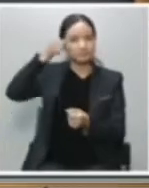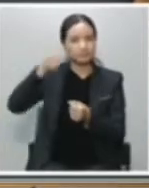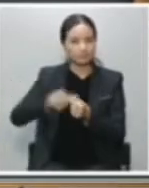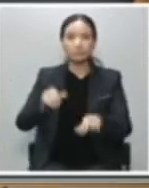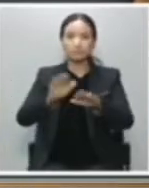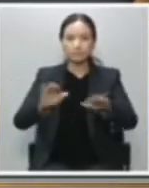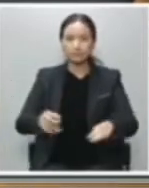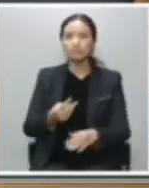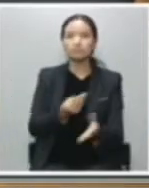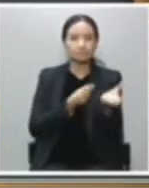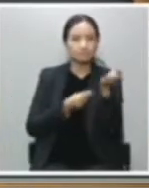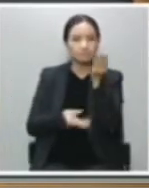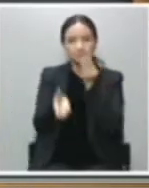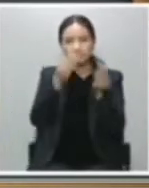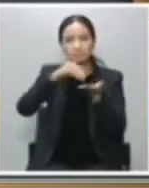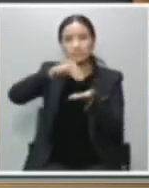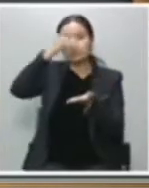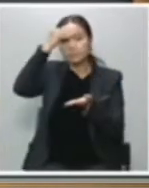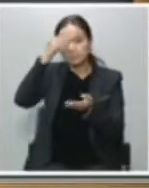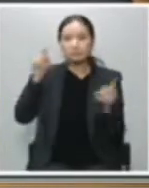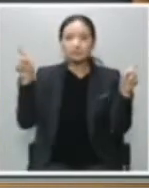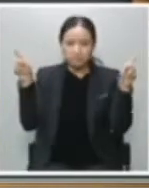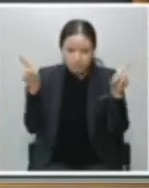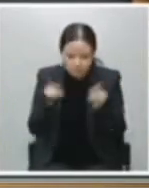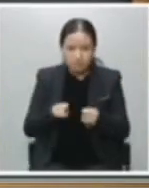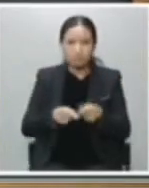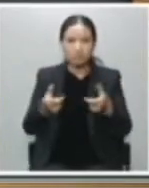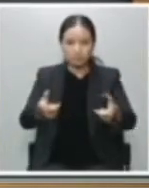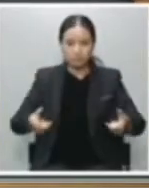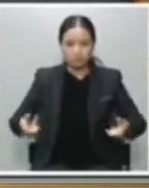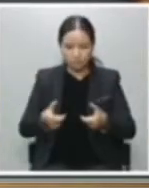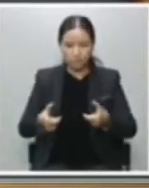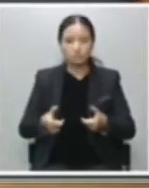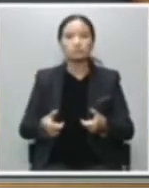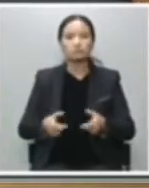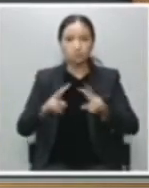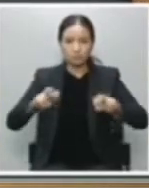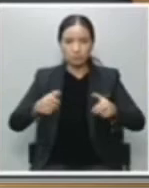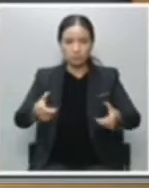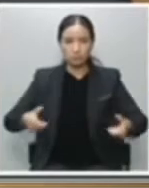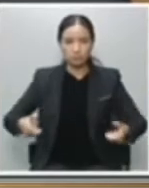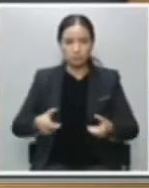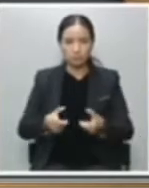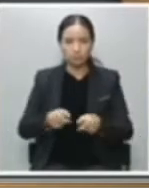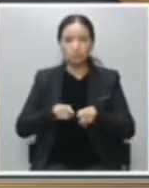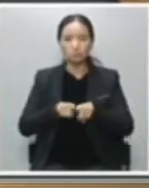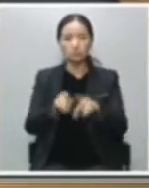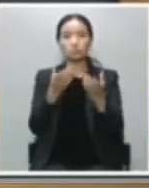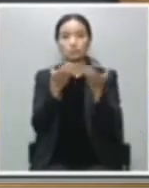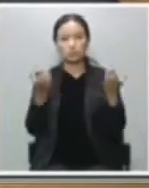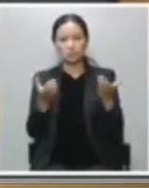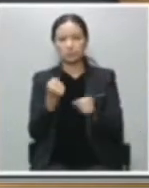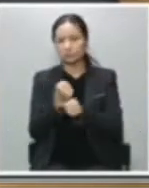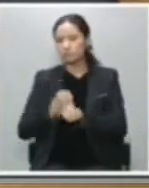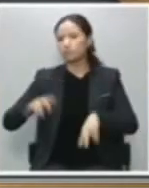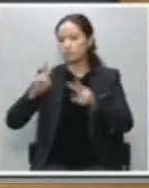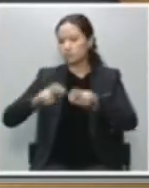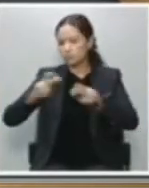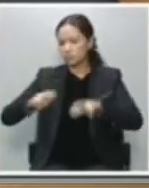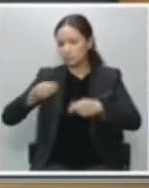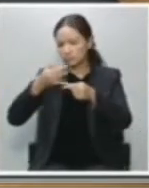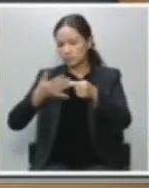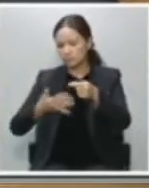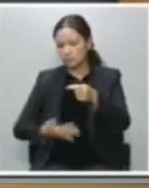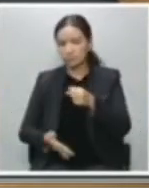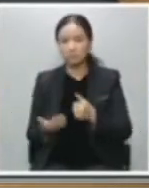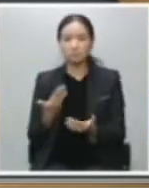หลังมันได้เรียนมันเหมือนวิทยาธิพลเล่มใหญ่ควบคู่กับรัฐธรรมนูญเราทำวิจัยมาเยอะแยะประเทศไทยเนี่ย